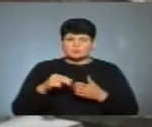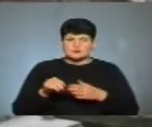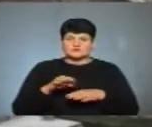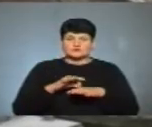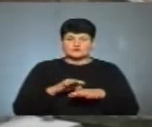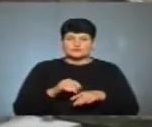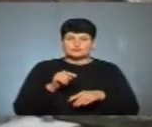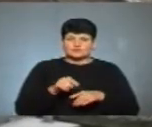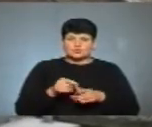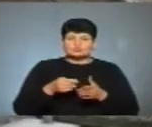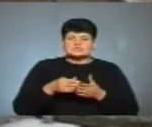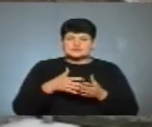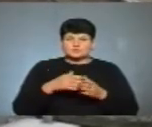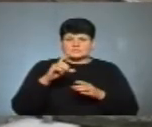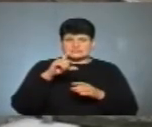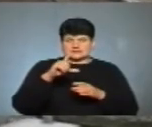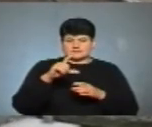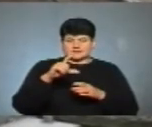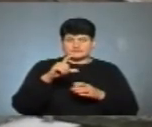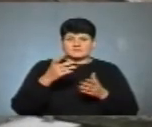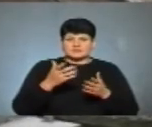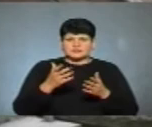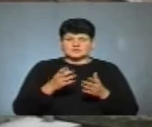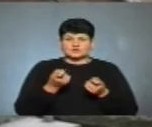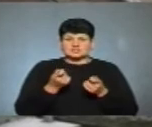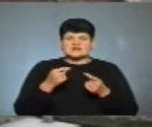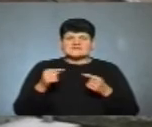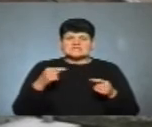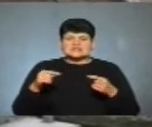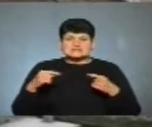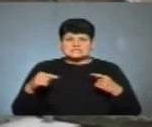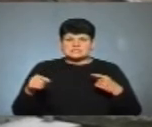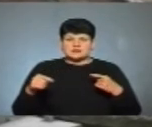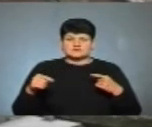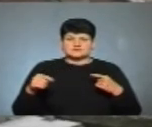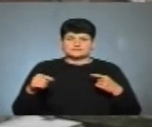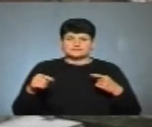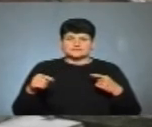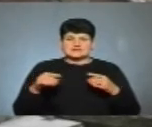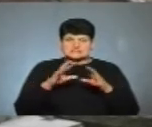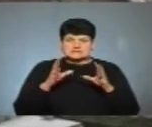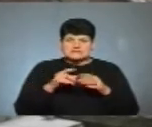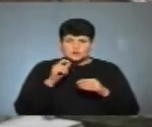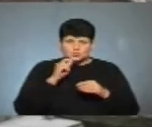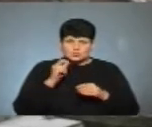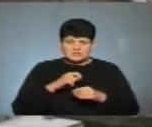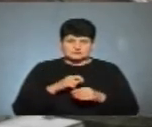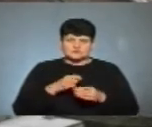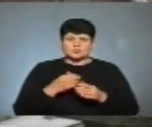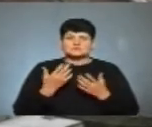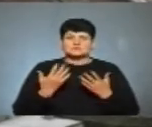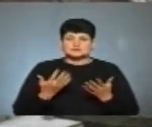в тому ціновому сегменті, який дещо навіть відрізнявся від, будемо говорити, загальноукраїнського.